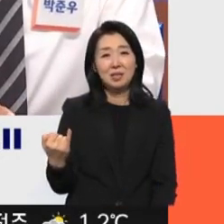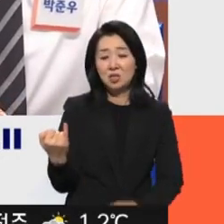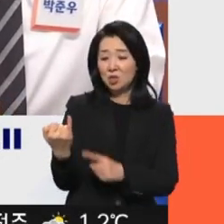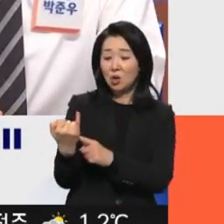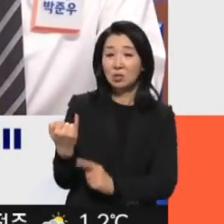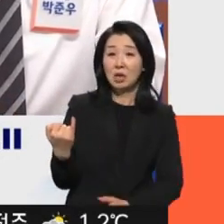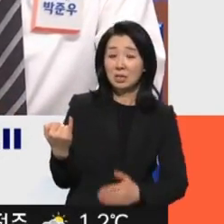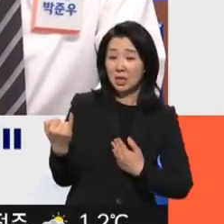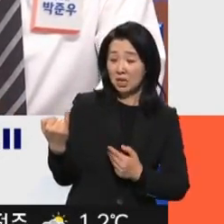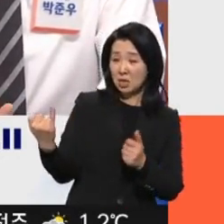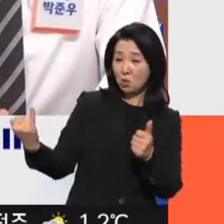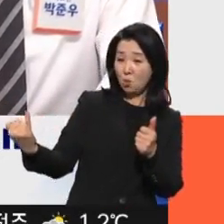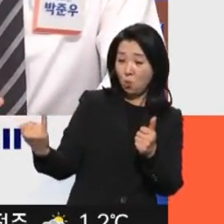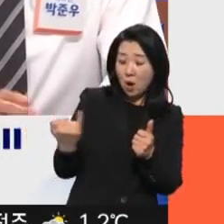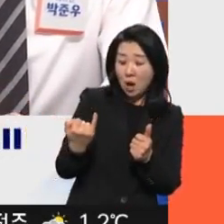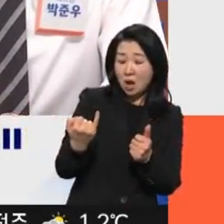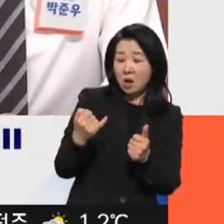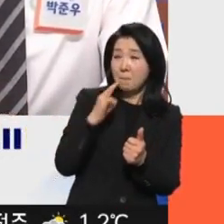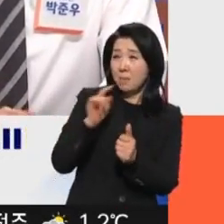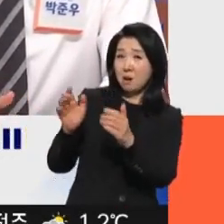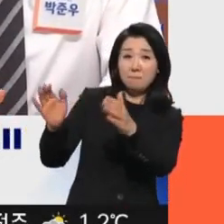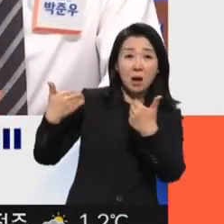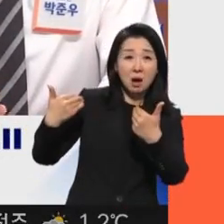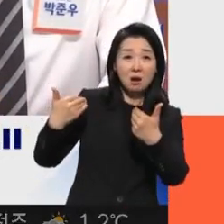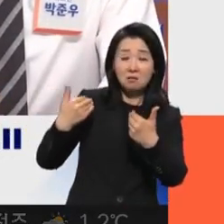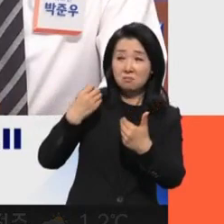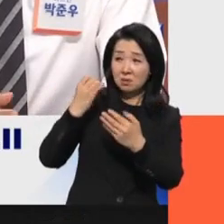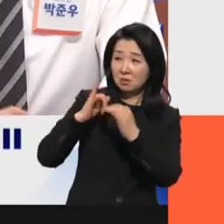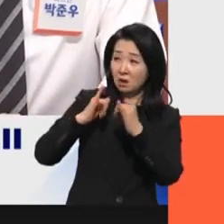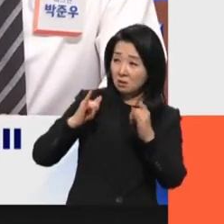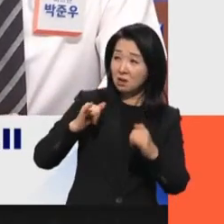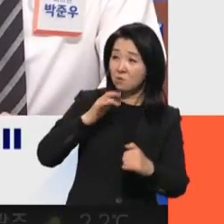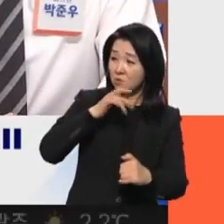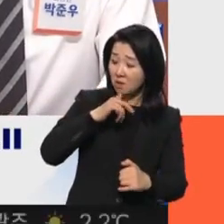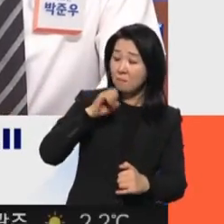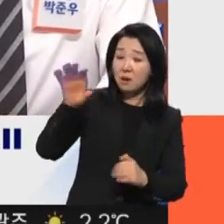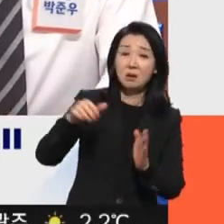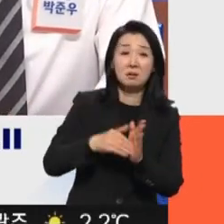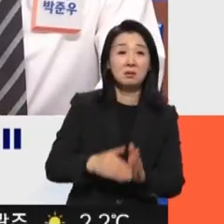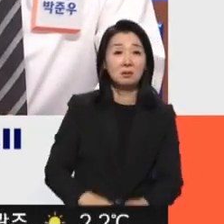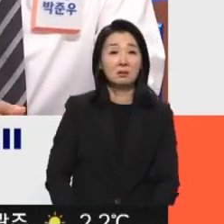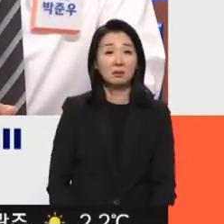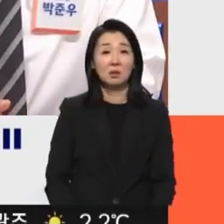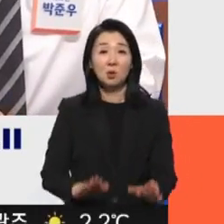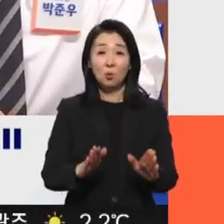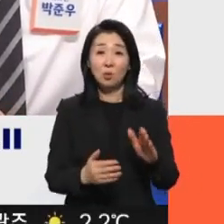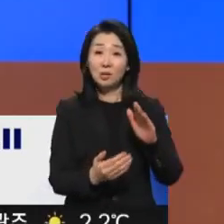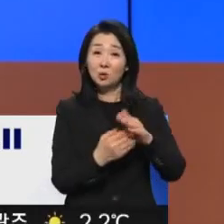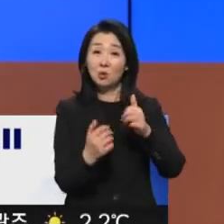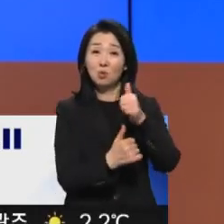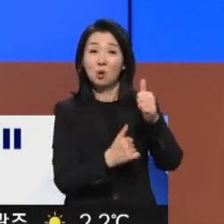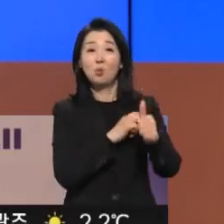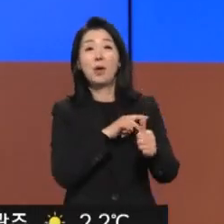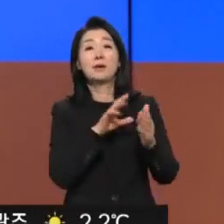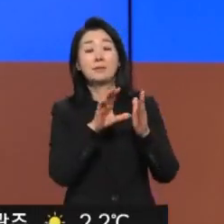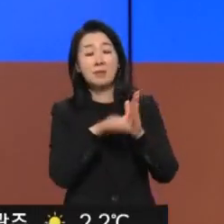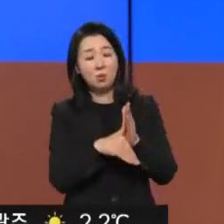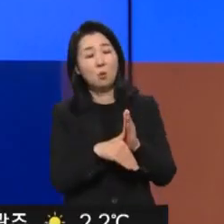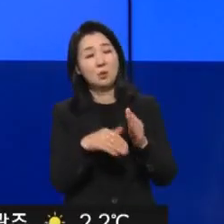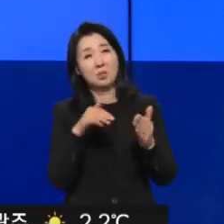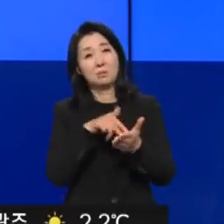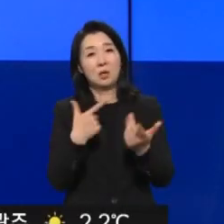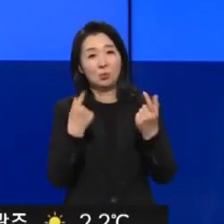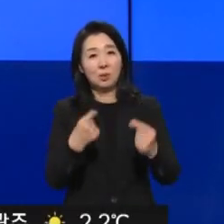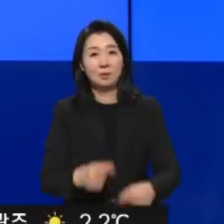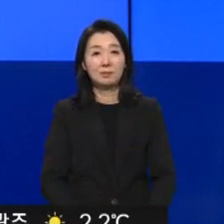여성이 자신에게 다가와서 악담을 하길래 이상한 사람이구나 라고 대응했다라는 건데요. 오늘 최고위원회의에서도 같은 입장을 전했는데